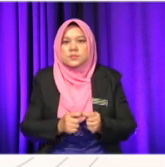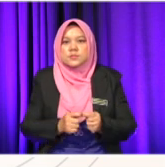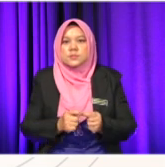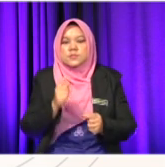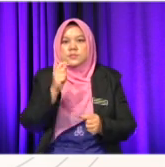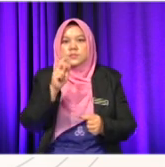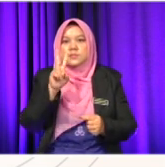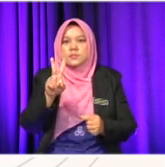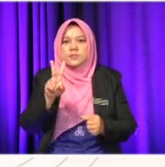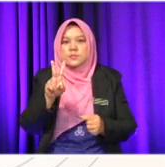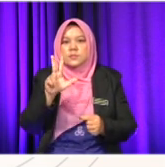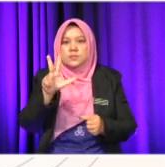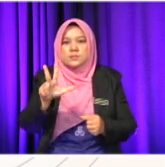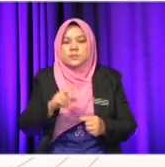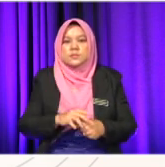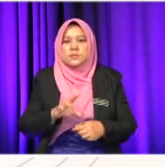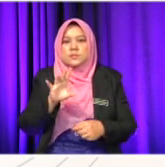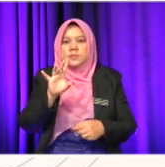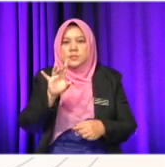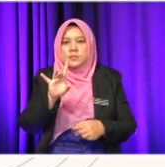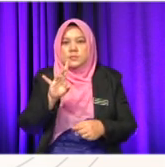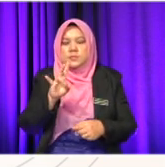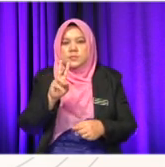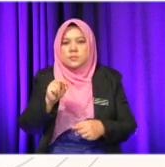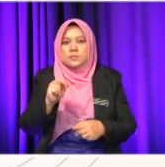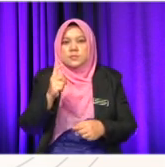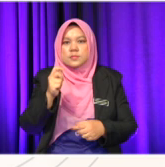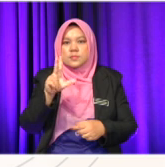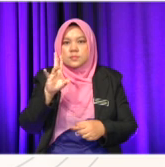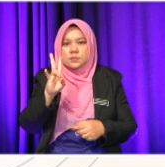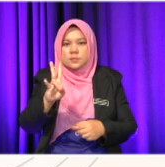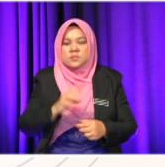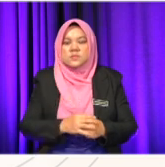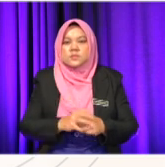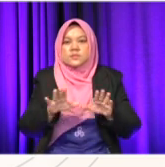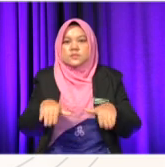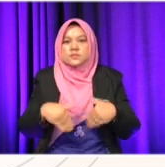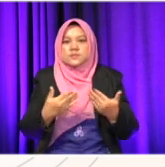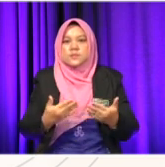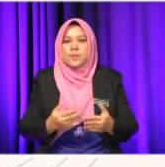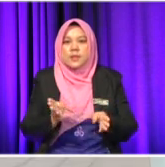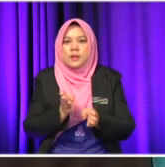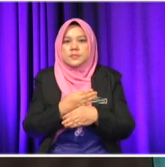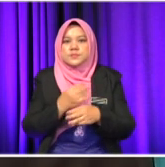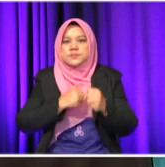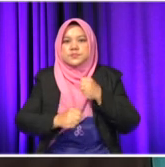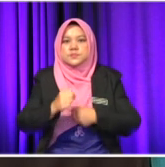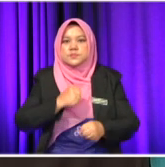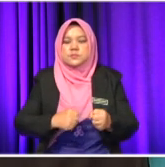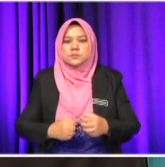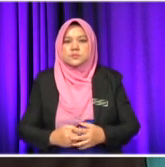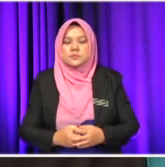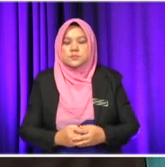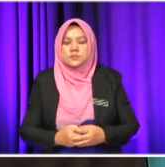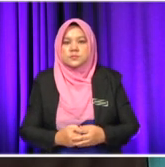dan NTB Oke next kita tengok macam mana bentuk persembahan Oke ini yang cikgukan bentuk